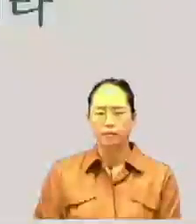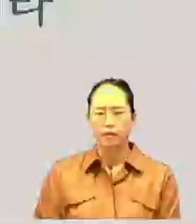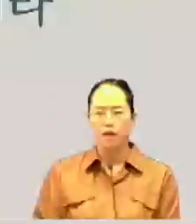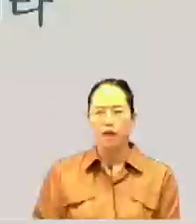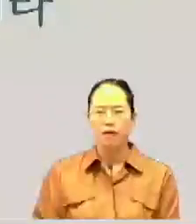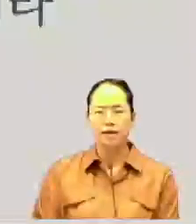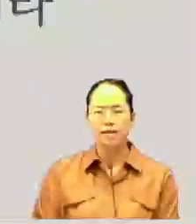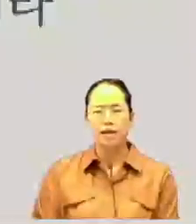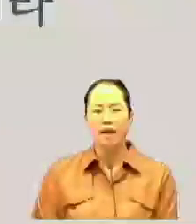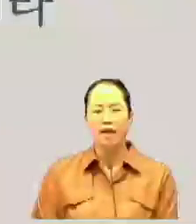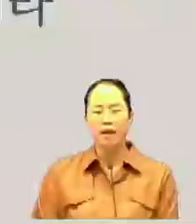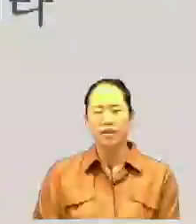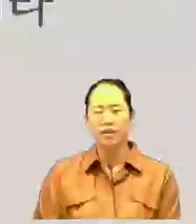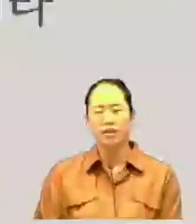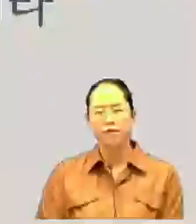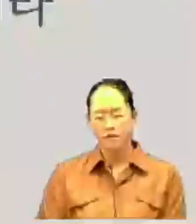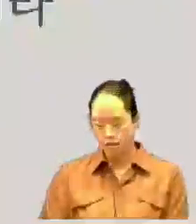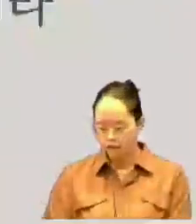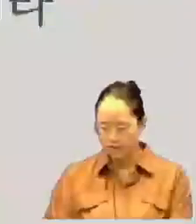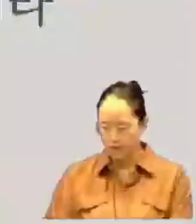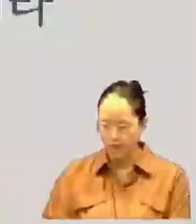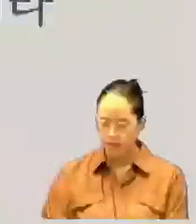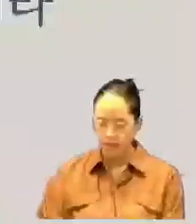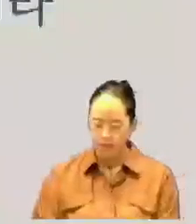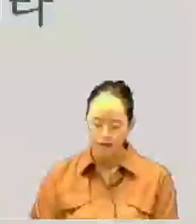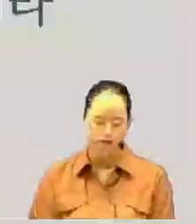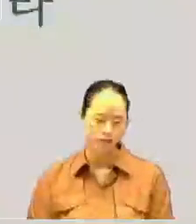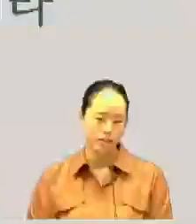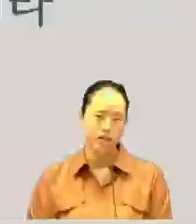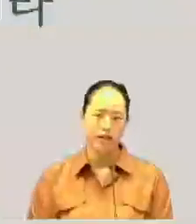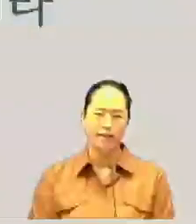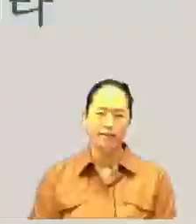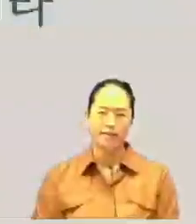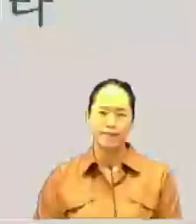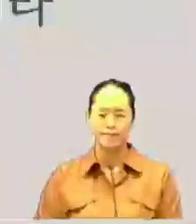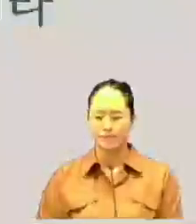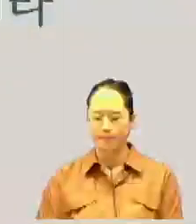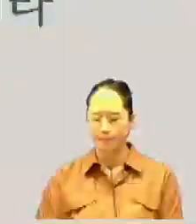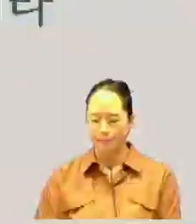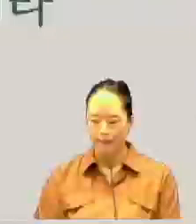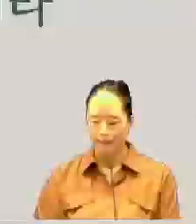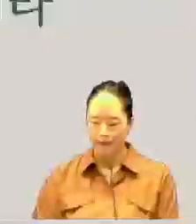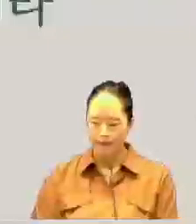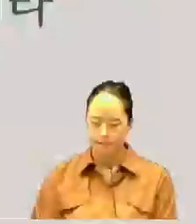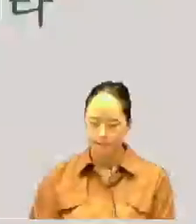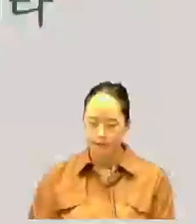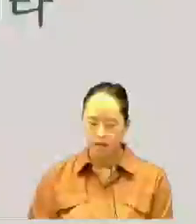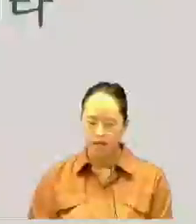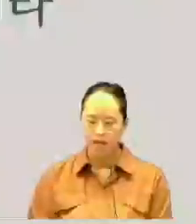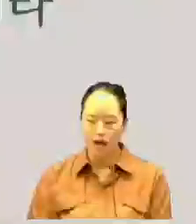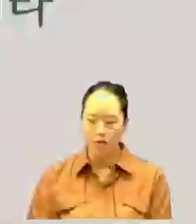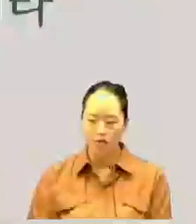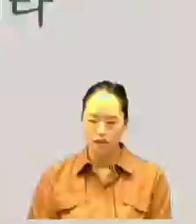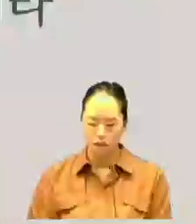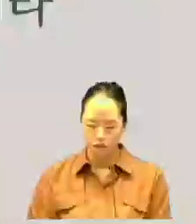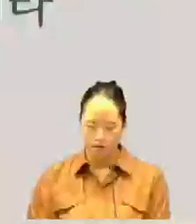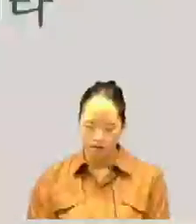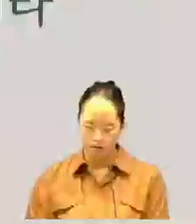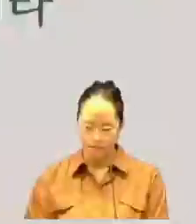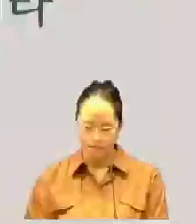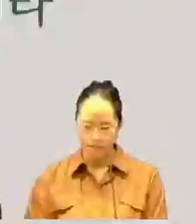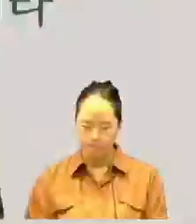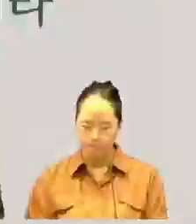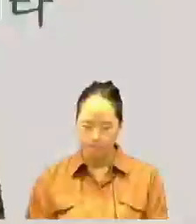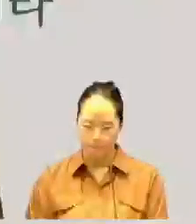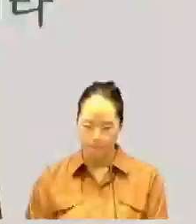做了对你做了这个那个那个这个了吗？但在那一天呢，神会按照他们的案件呢会给他们答案的。在